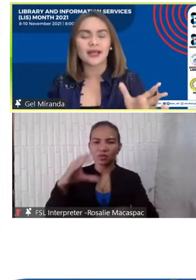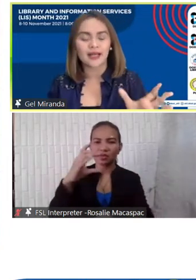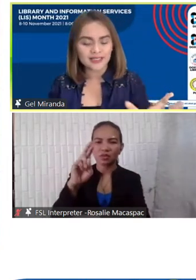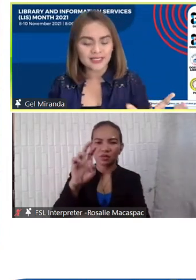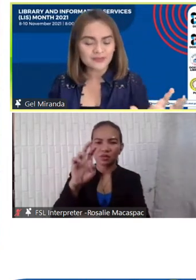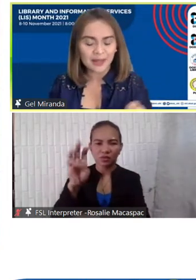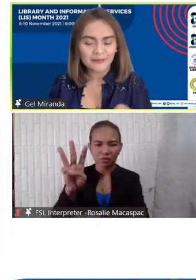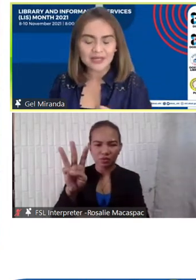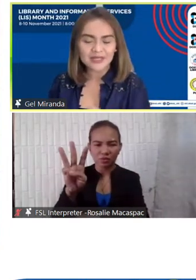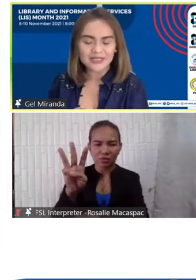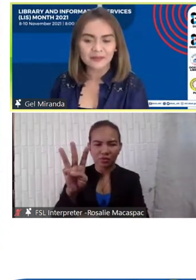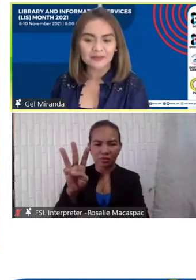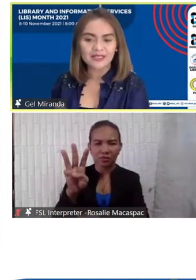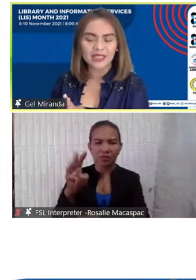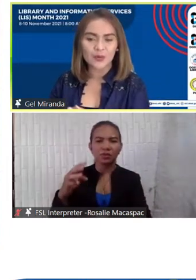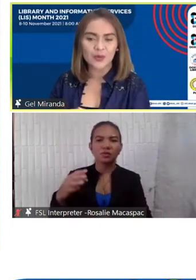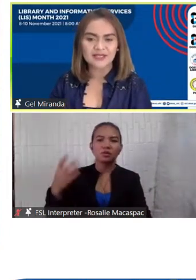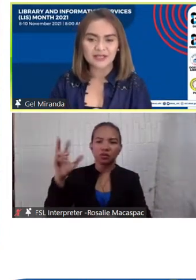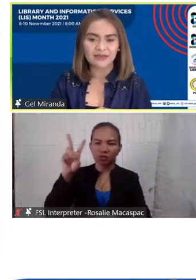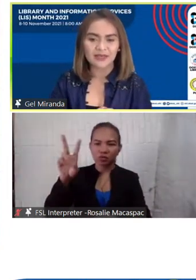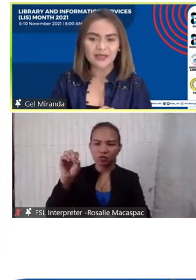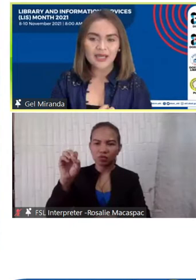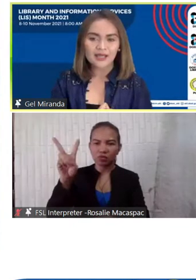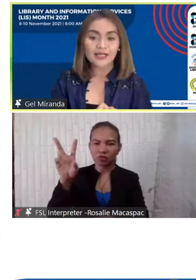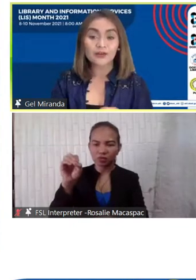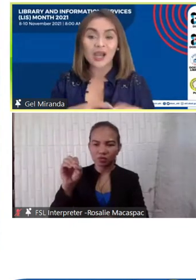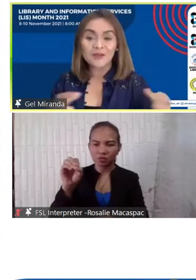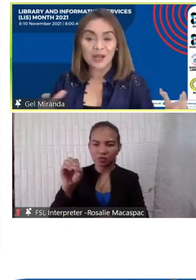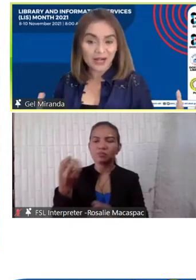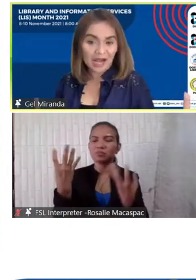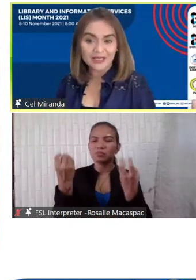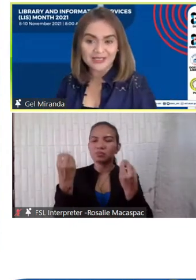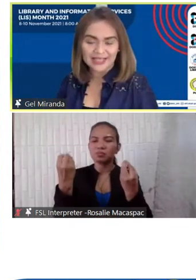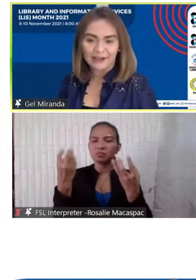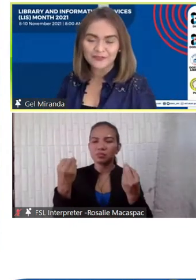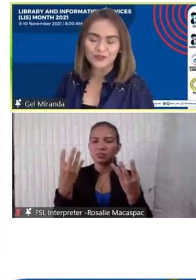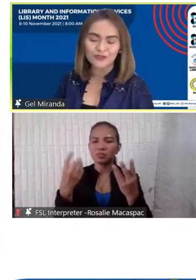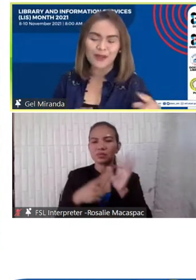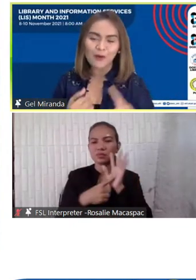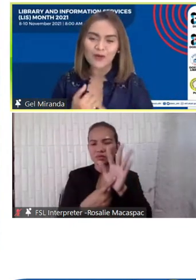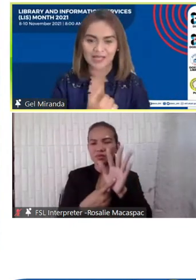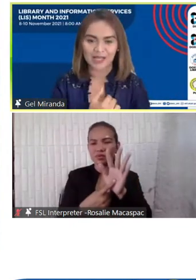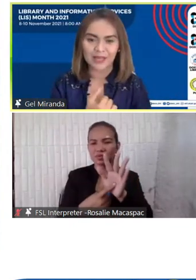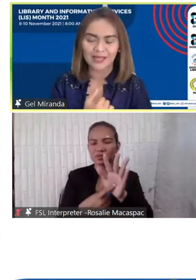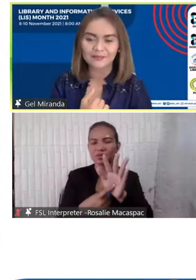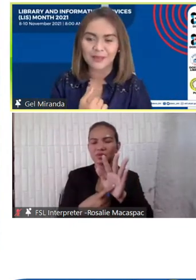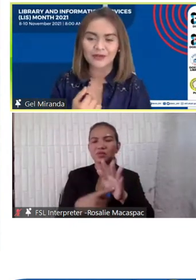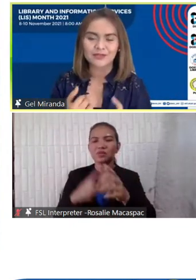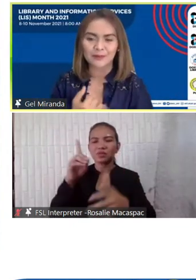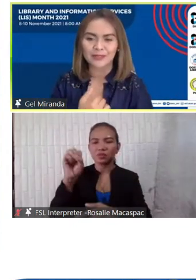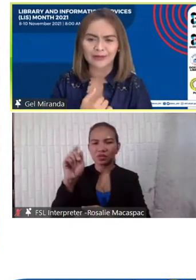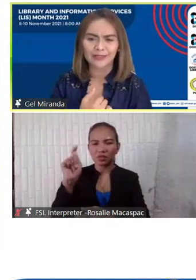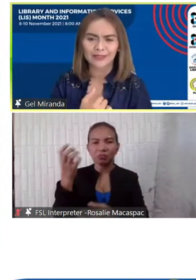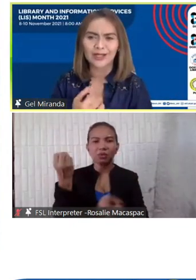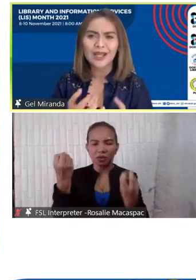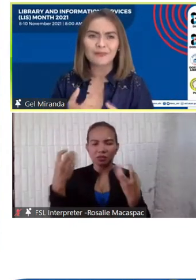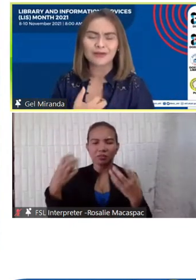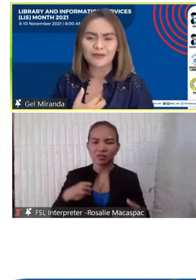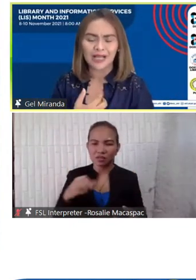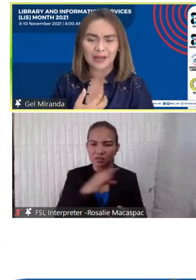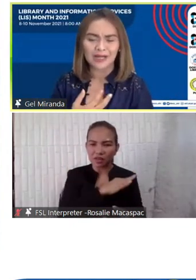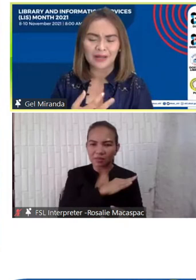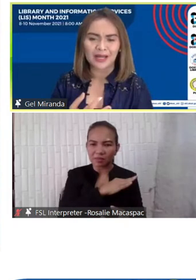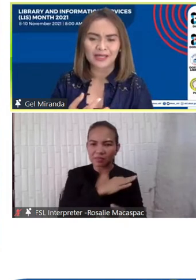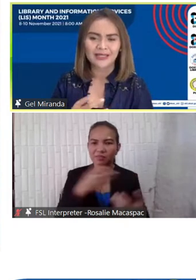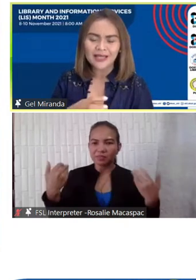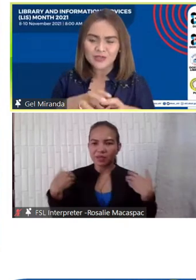2020, since marami kaming segments sa DOST-TV, nagkaroon kami ng maraming staff. So, bawat segment, meron akong segment writer, meron